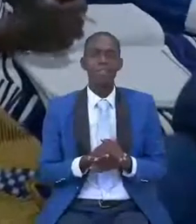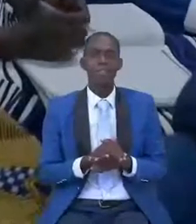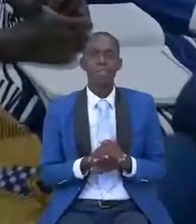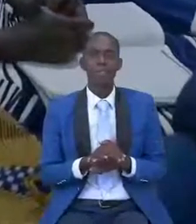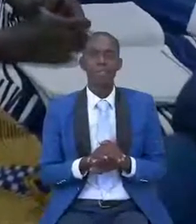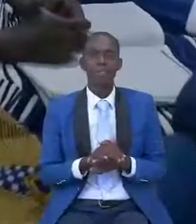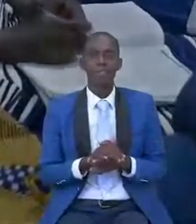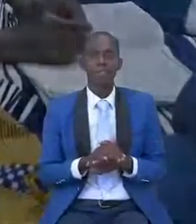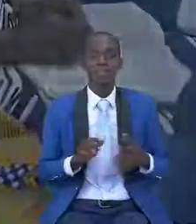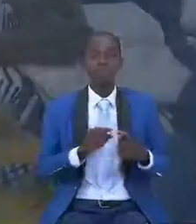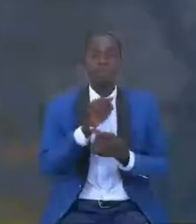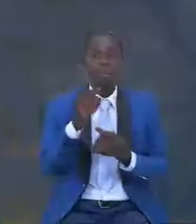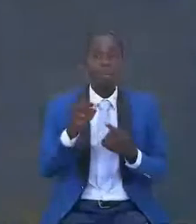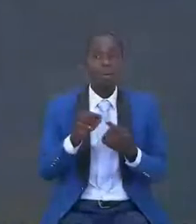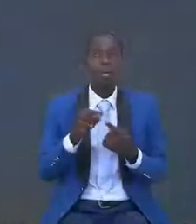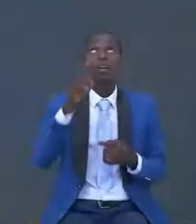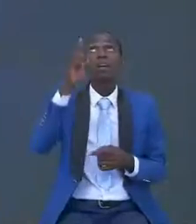Quand